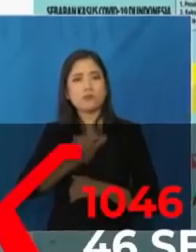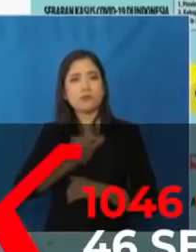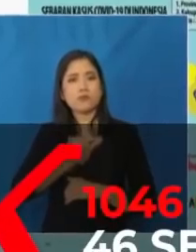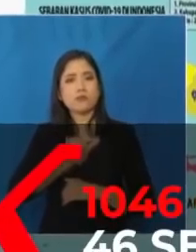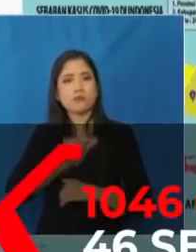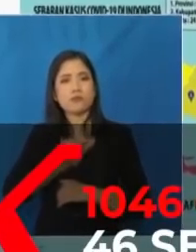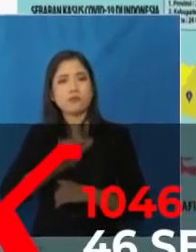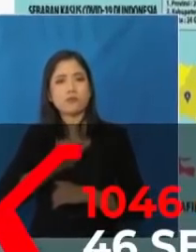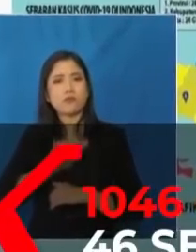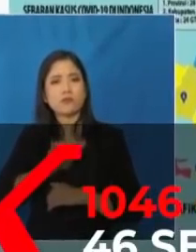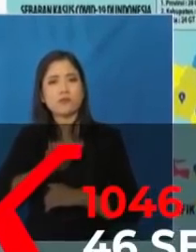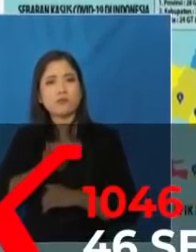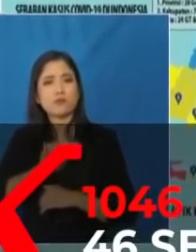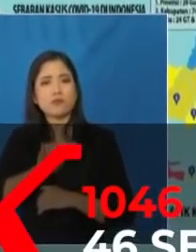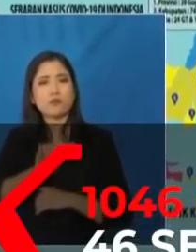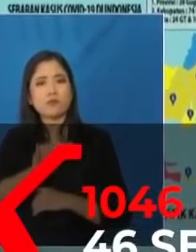Hai